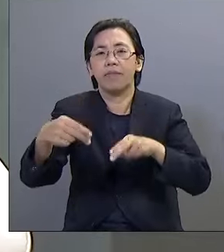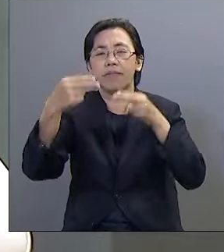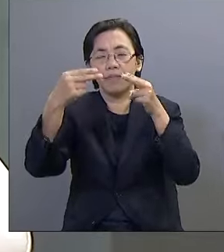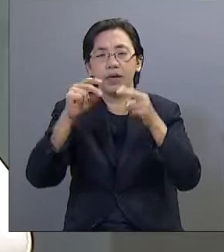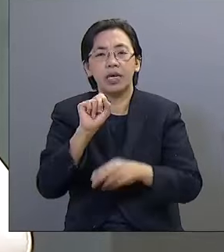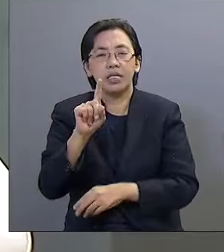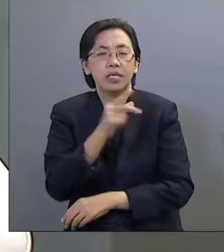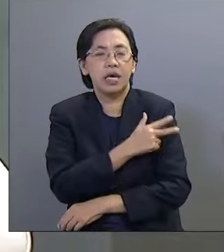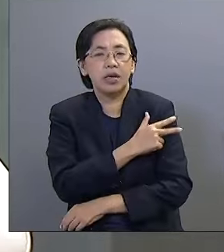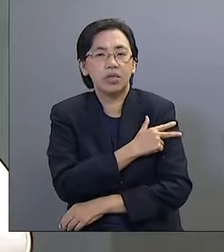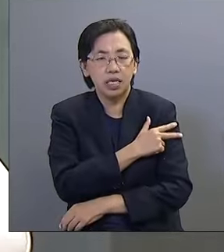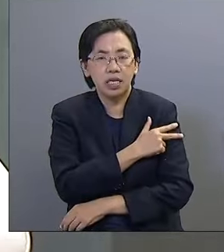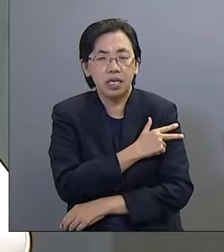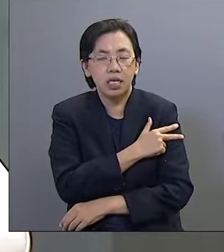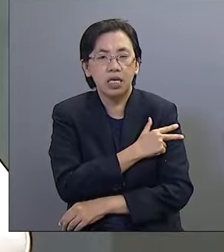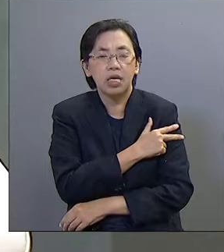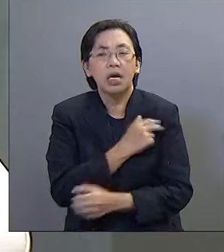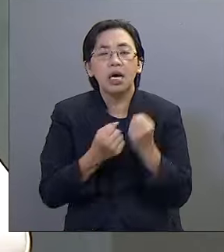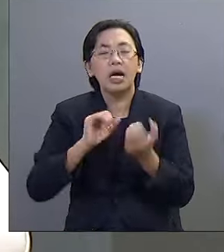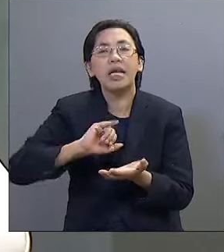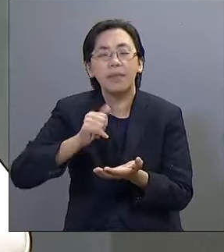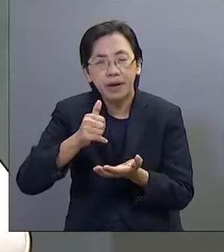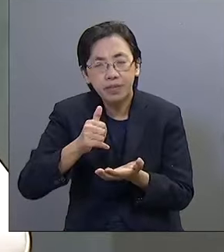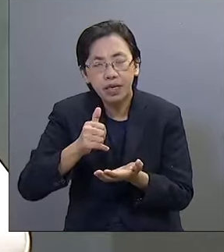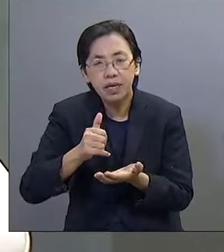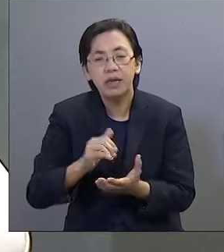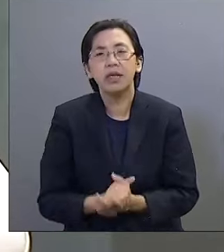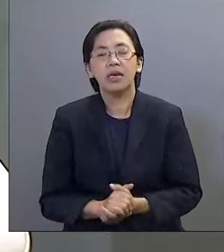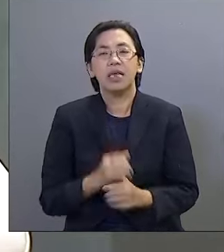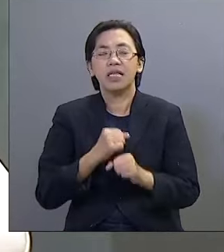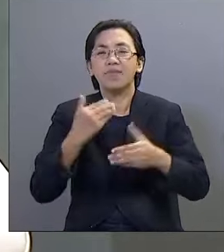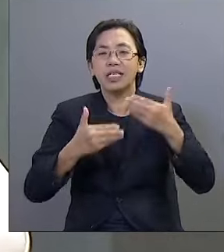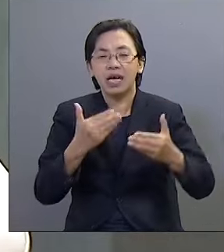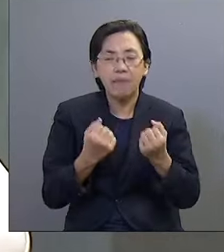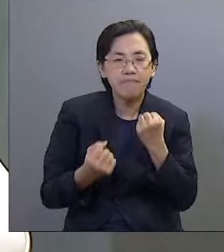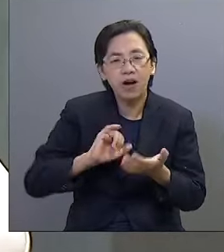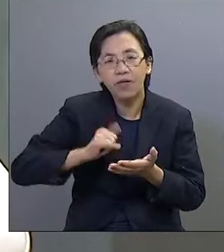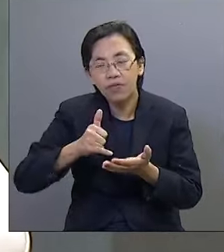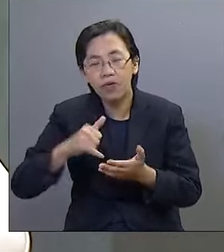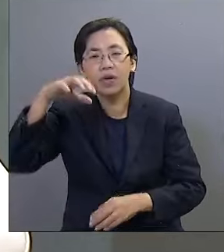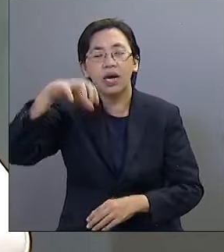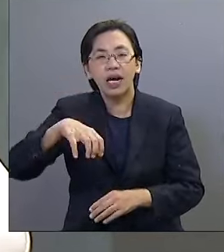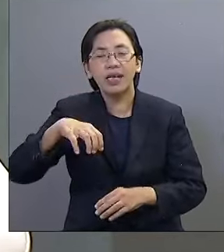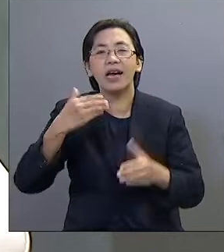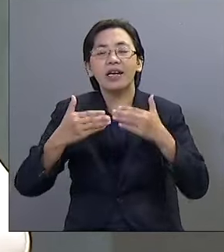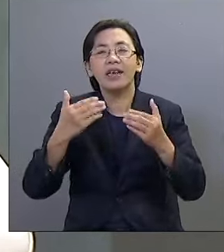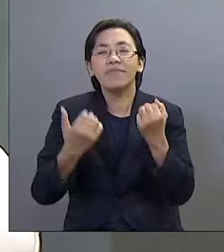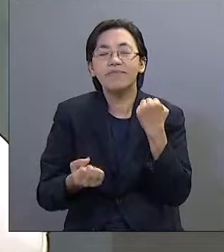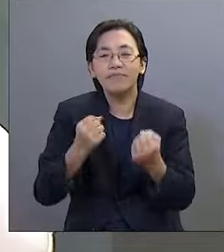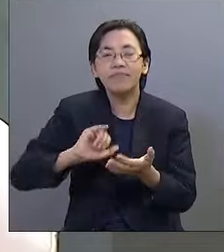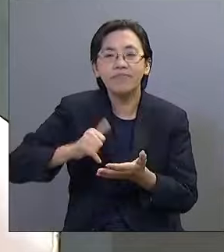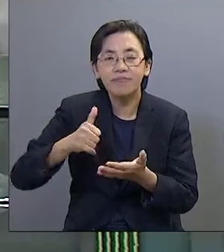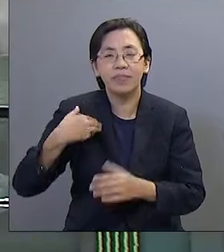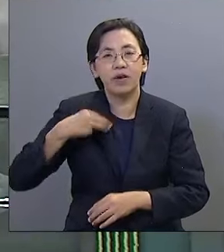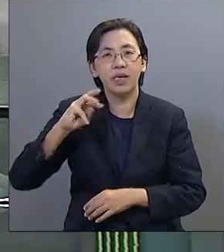าสตราจารย์ดร.กายภาพบำบัดสุภลักษณ์เข็มพลองนะคะผู้ช่วยศาสตราจารย์นักกิจกรรมบำบัดคณะกายภาพบำบัดมหาวิทยาลัยมหิดลค่ะส